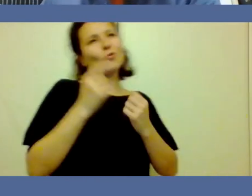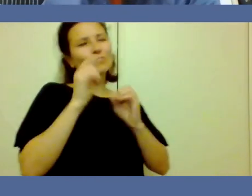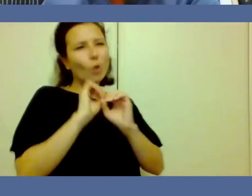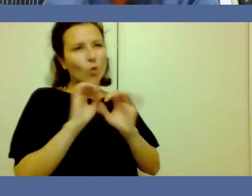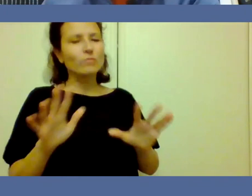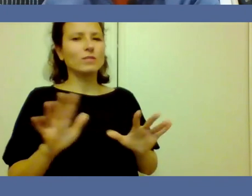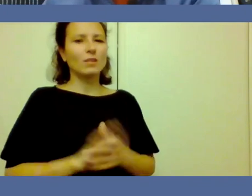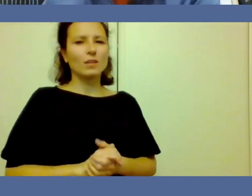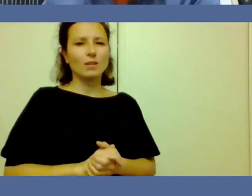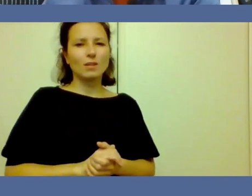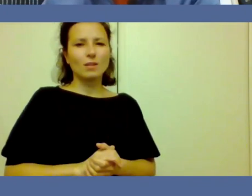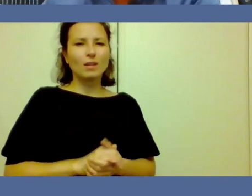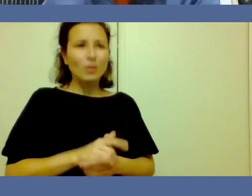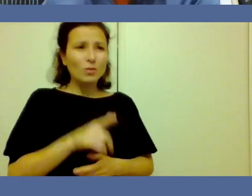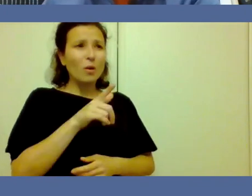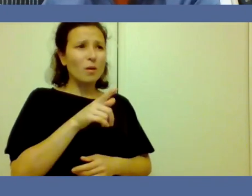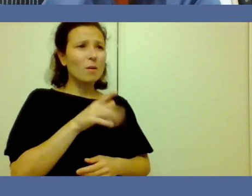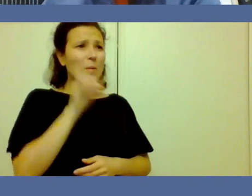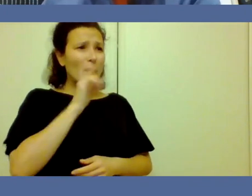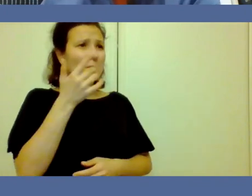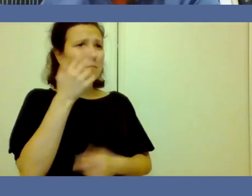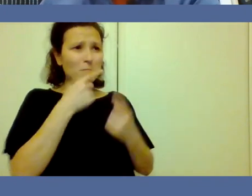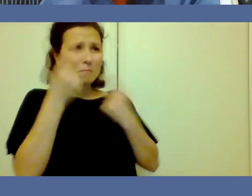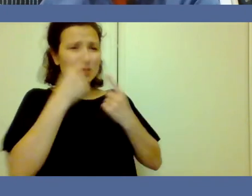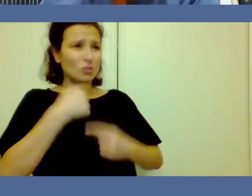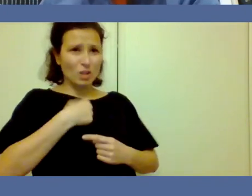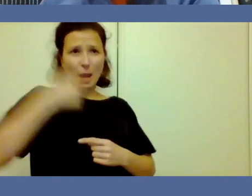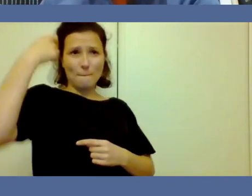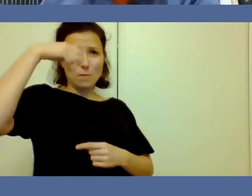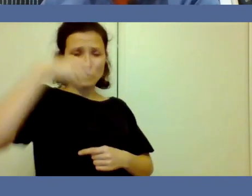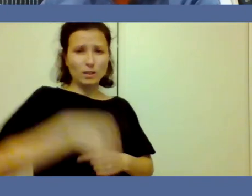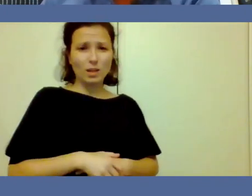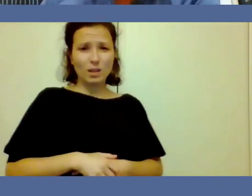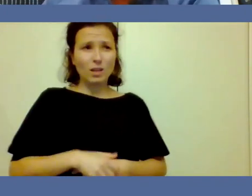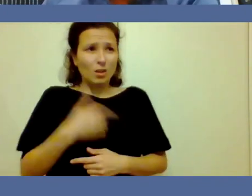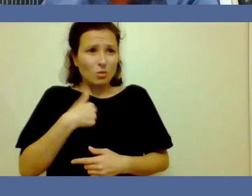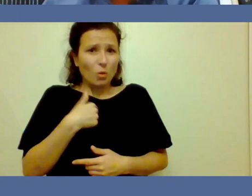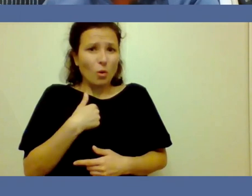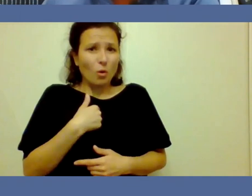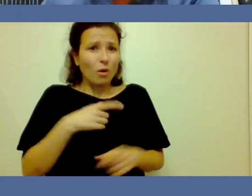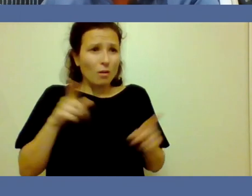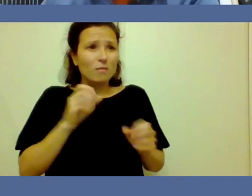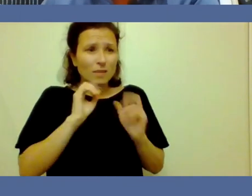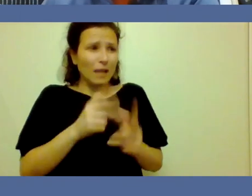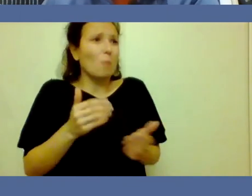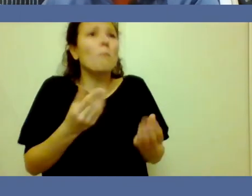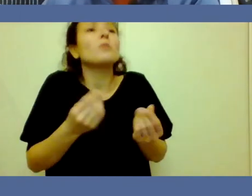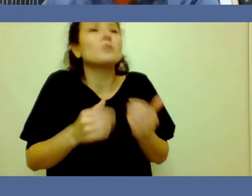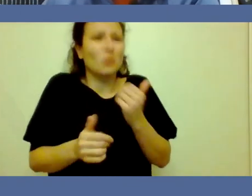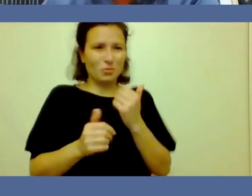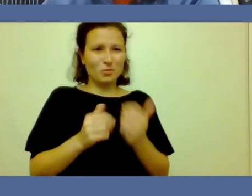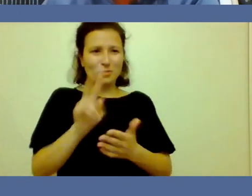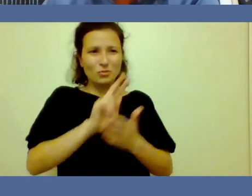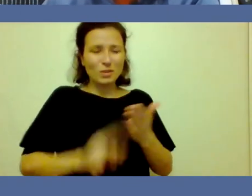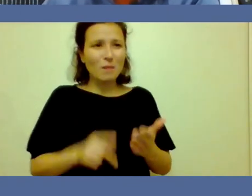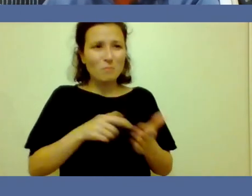pan mnie jednak za blondynkę, tak? Teorie muszą rodzić, no po to je czytam. To jest po prostu cel mojego czytania.